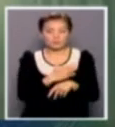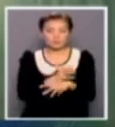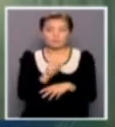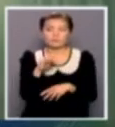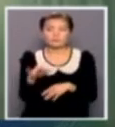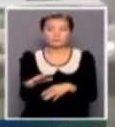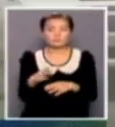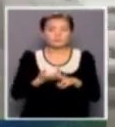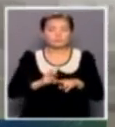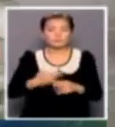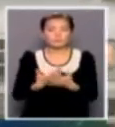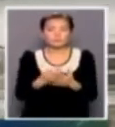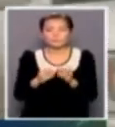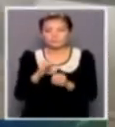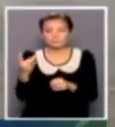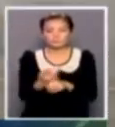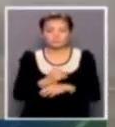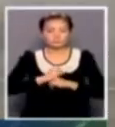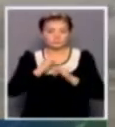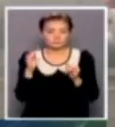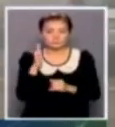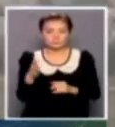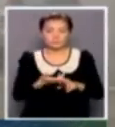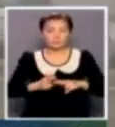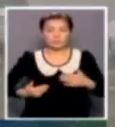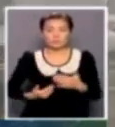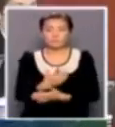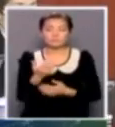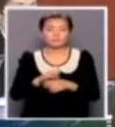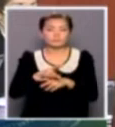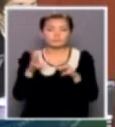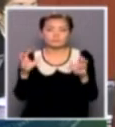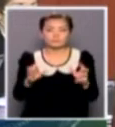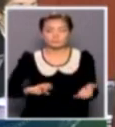Әкімшілік санкциялардың мөлшері 10 есеге дейін ұлғаяды. Осындай жаңашылдықтар қамтылған